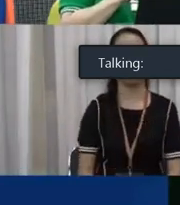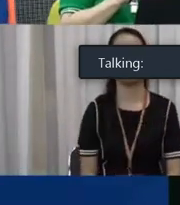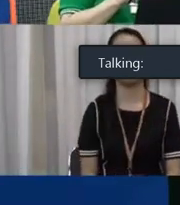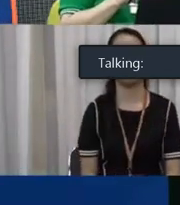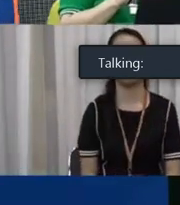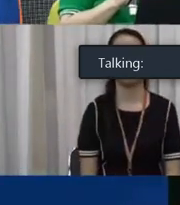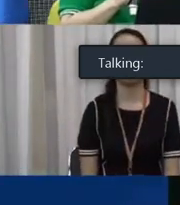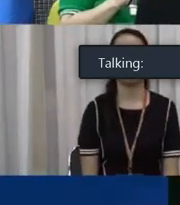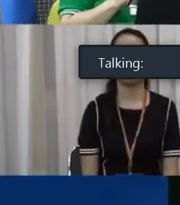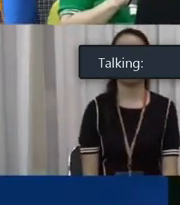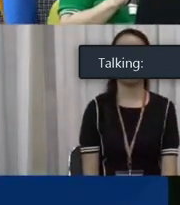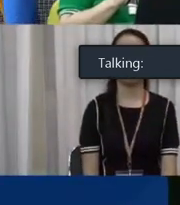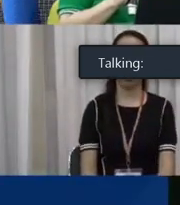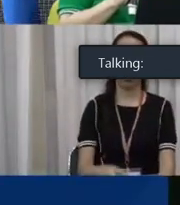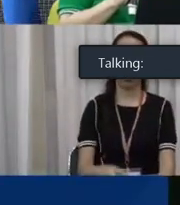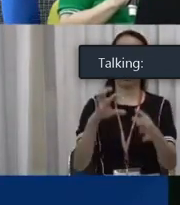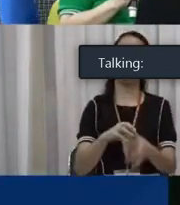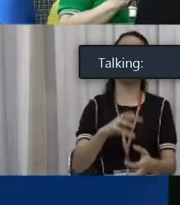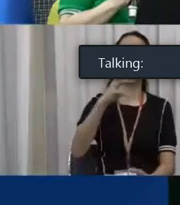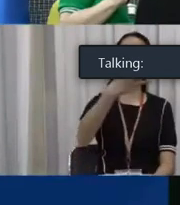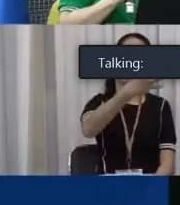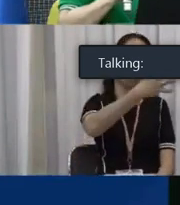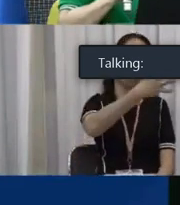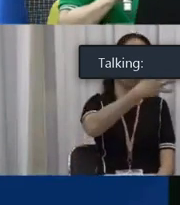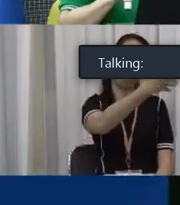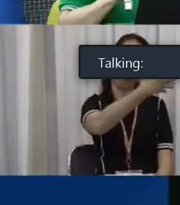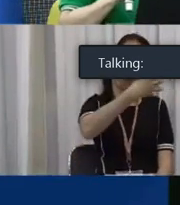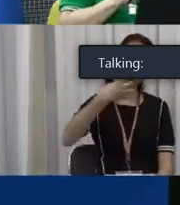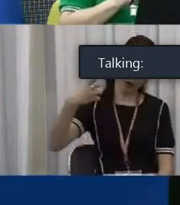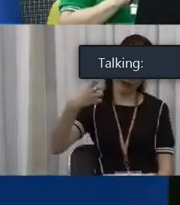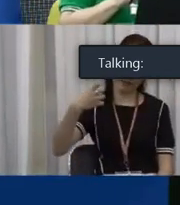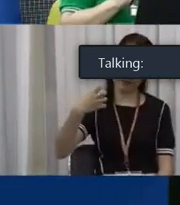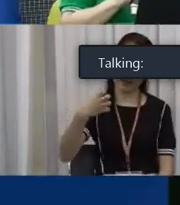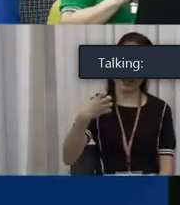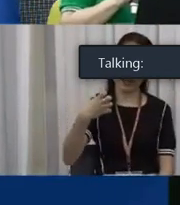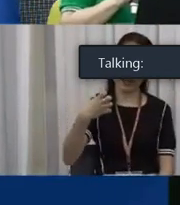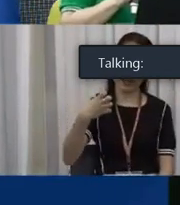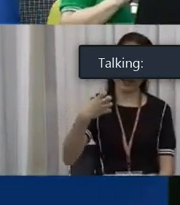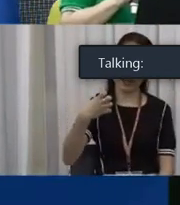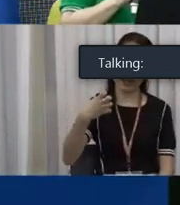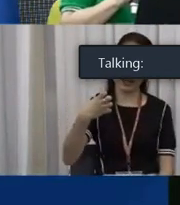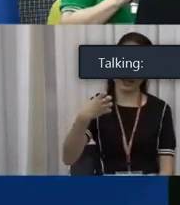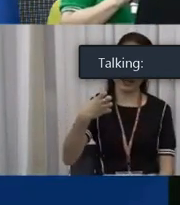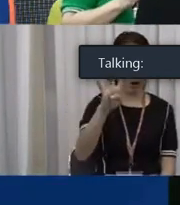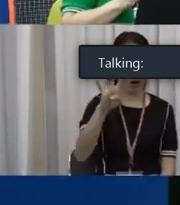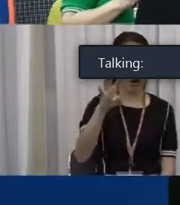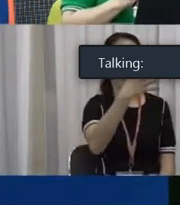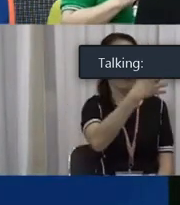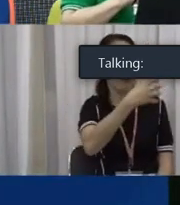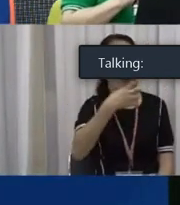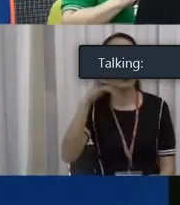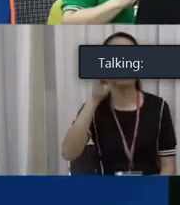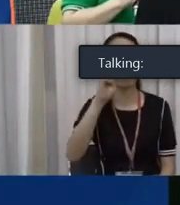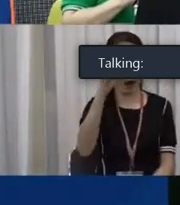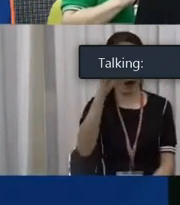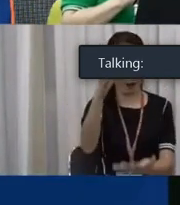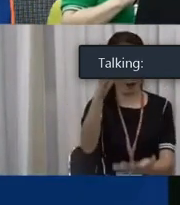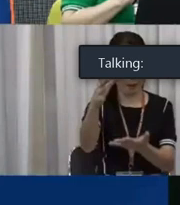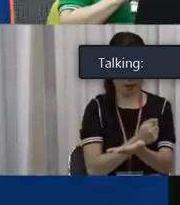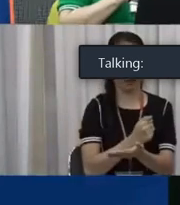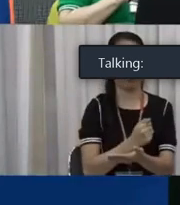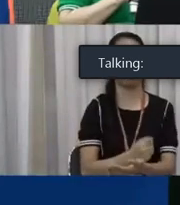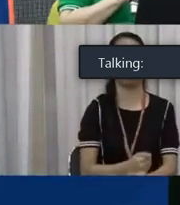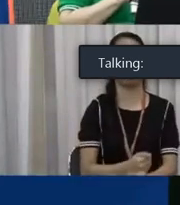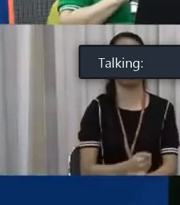and Productivity Board nga minimum wage of 404 sa ato ang region. Katuning sa Class A nga